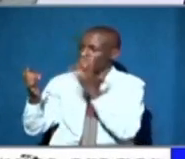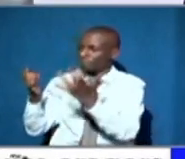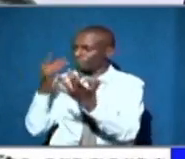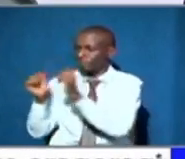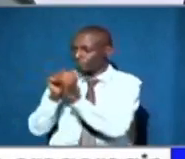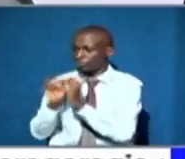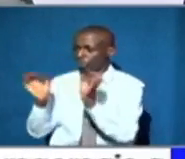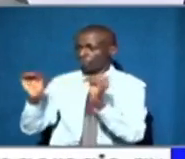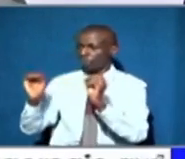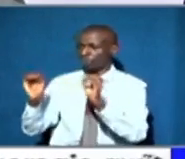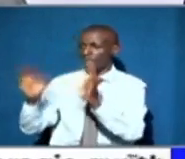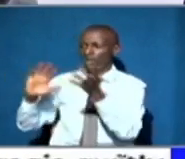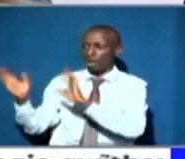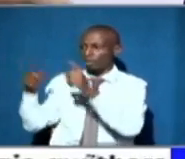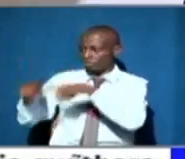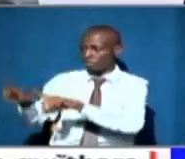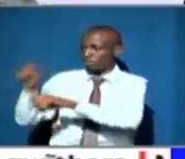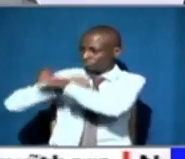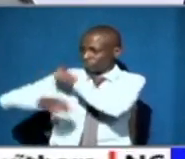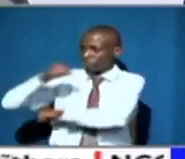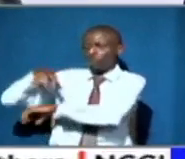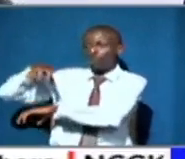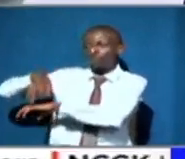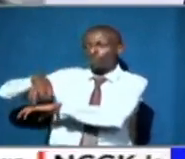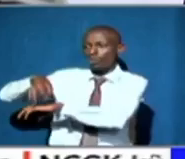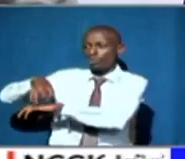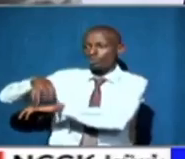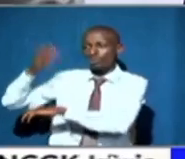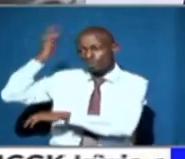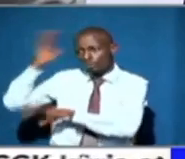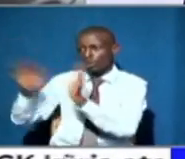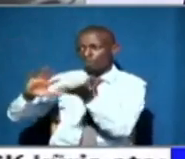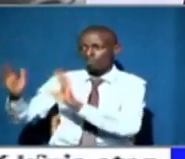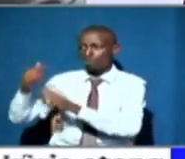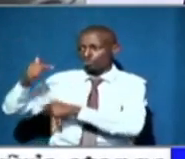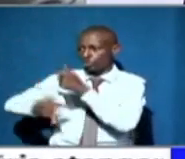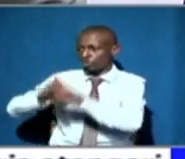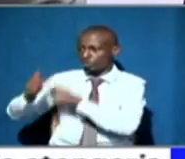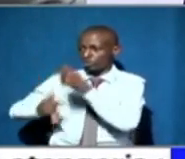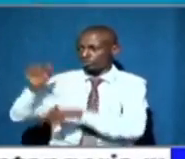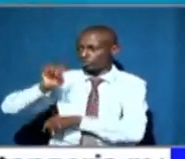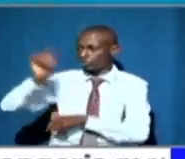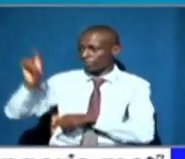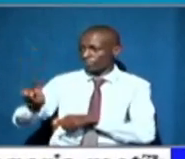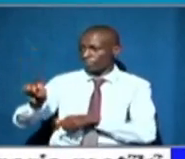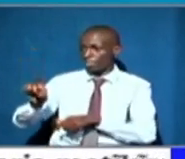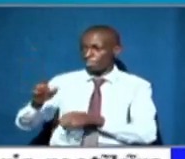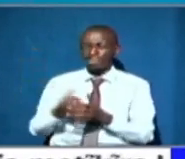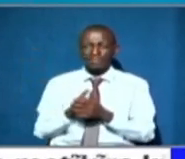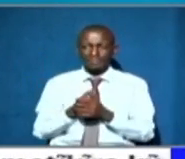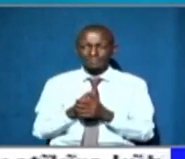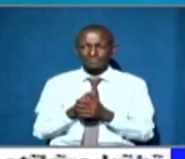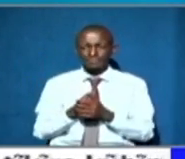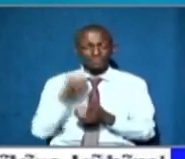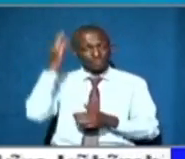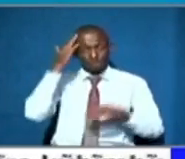Inywe na inywe murarora ati niguo kurora mithigiti uria era conducto Ruhithio turathi nabere, nwe ni kwa higiro